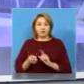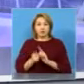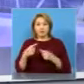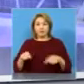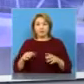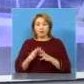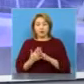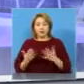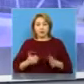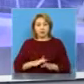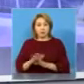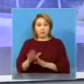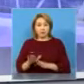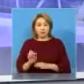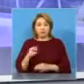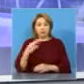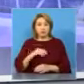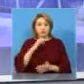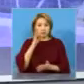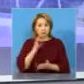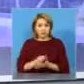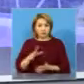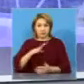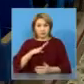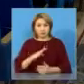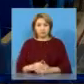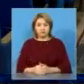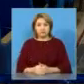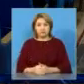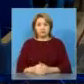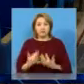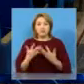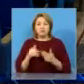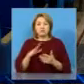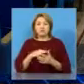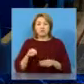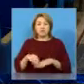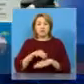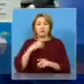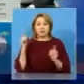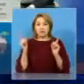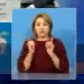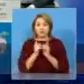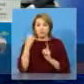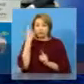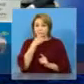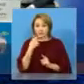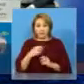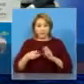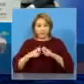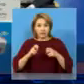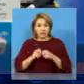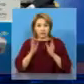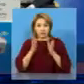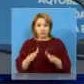ауыл тұрғындарын толғандырған сауалдарға жауап берді. Есеп беру жиындары әкімдермен бетпе-бет кездесіп, қордаланған проблемаларды